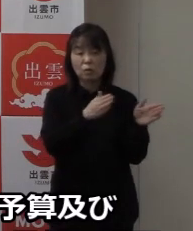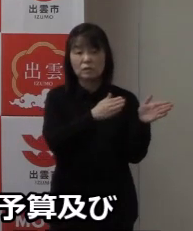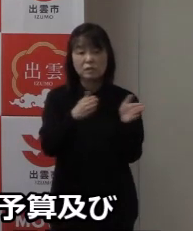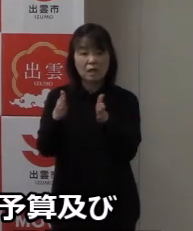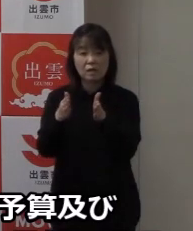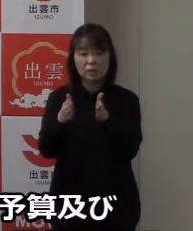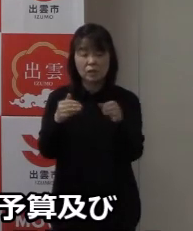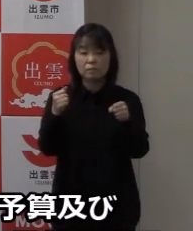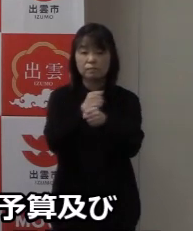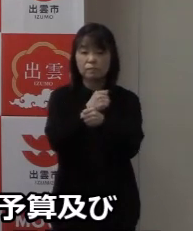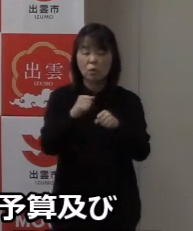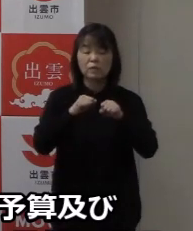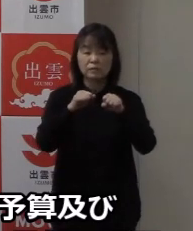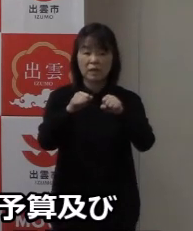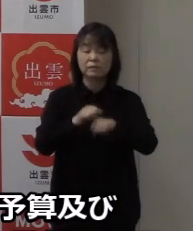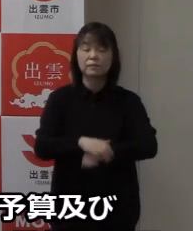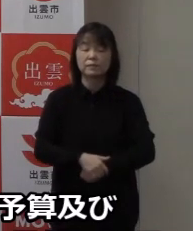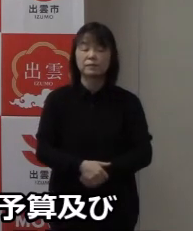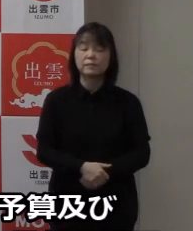ております。